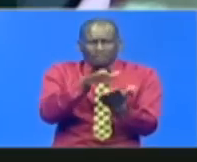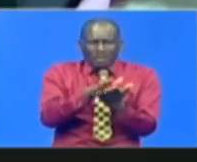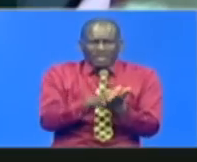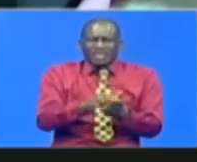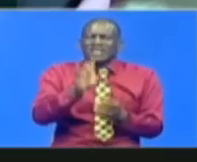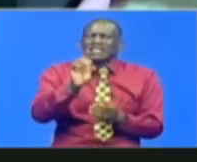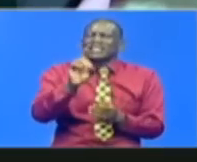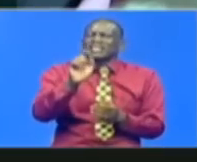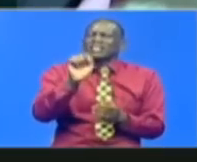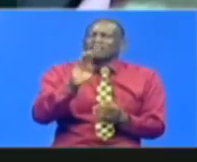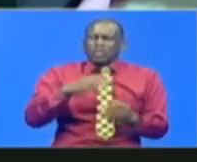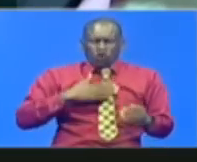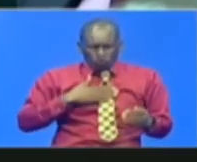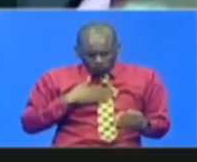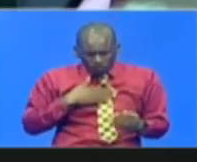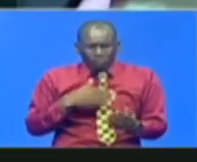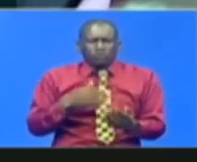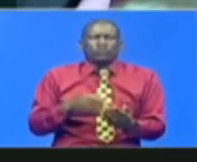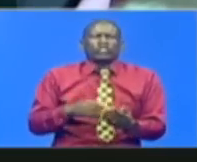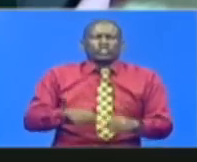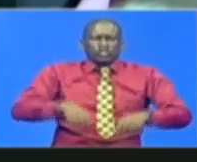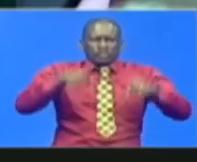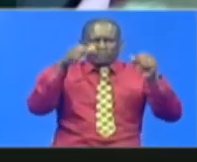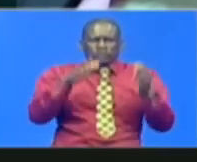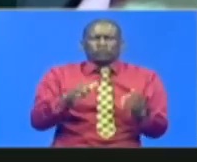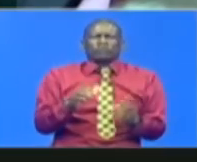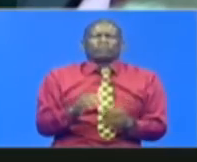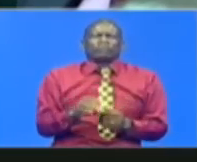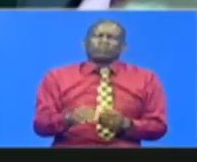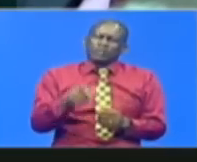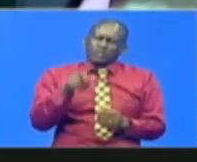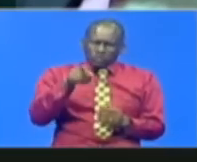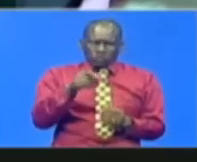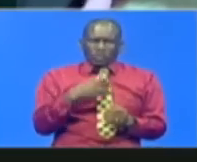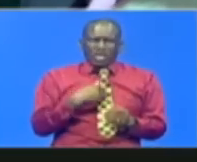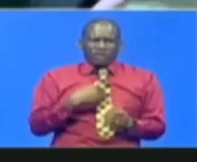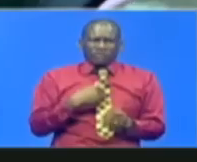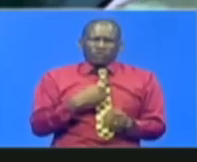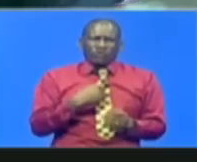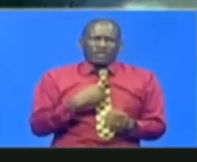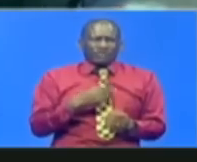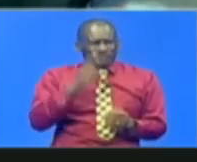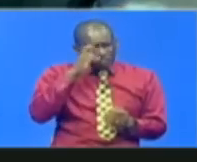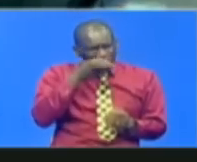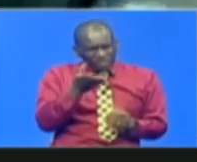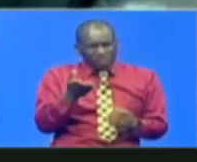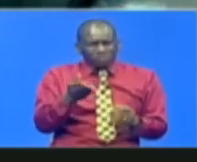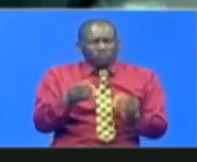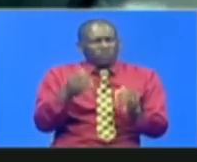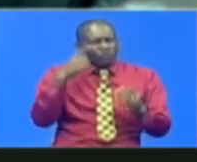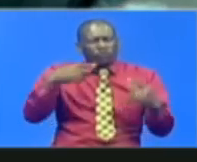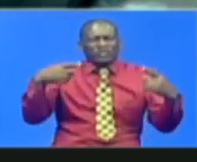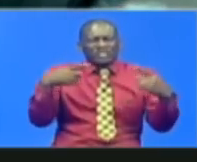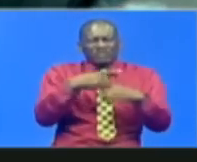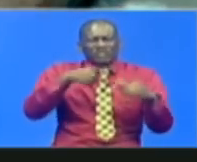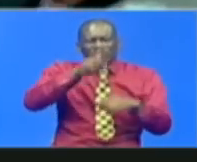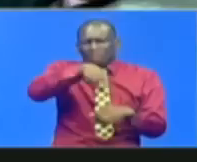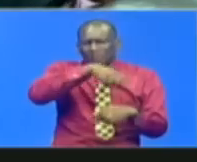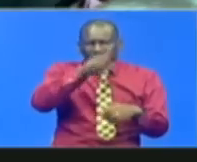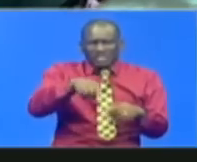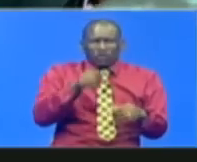Chair, Diamond Trust Bank. We have cited them for several breaches of